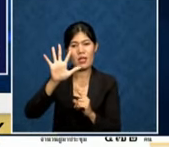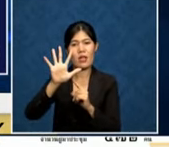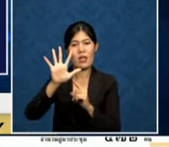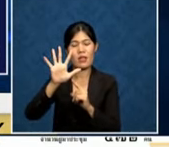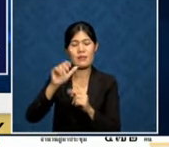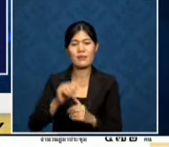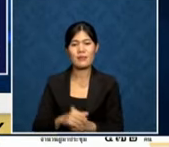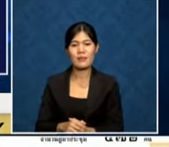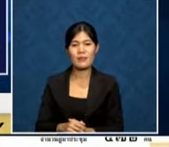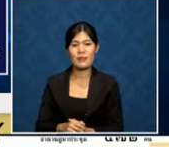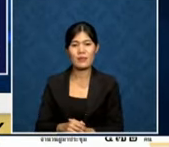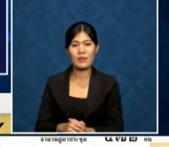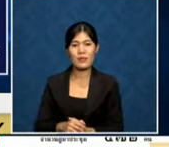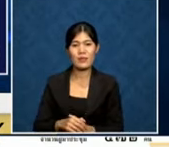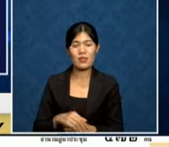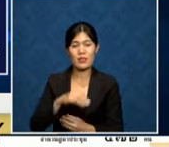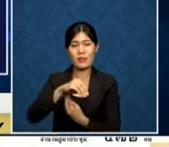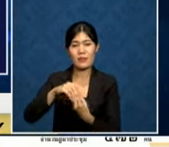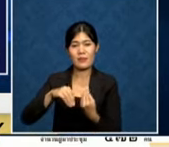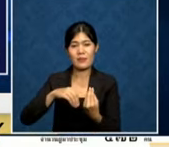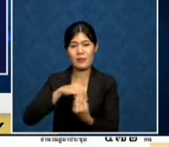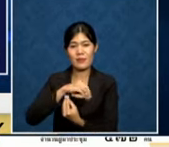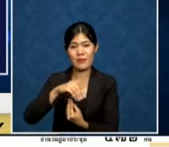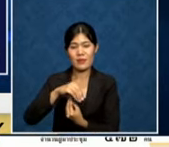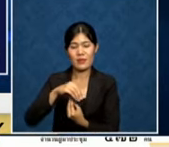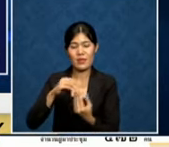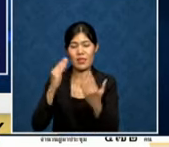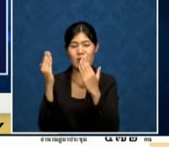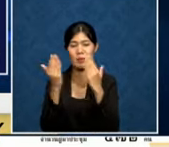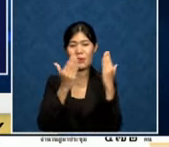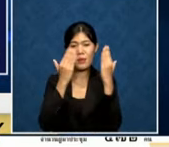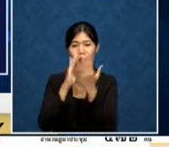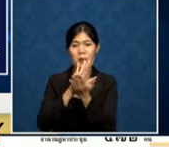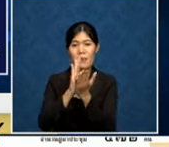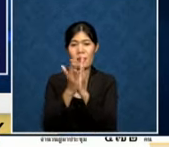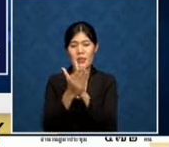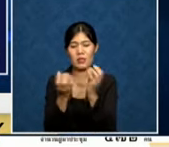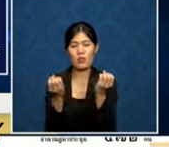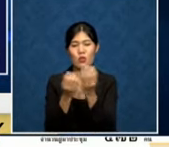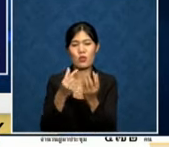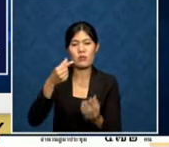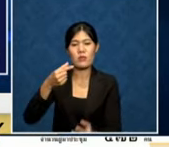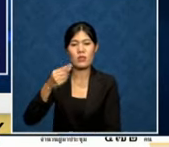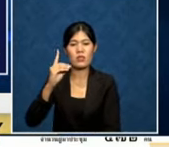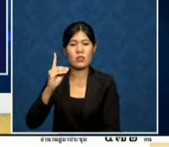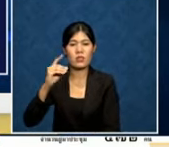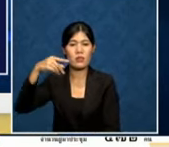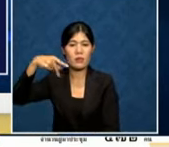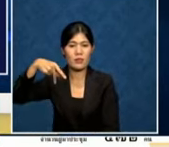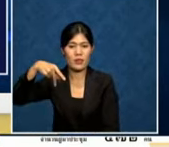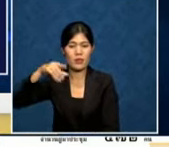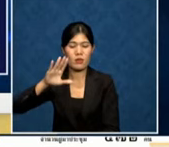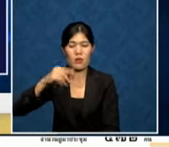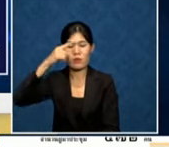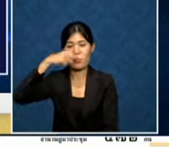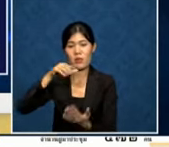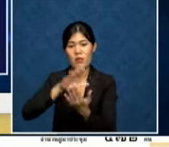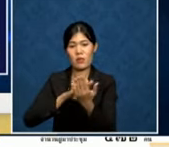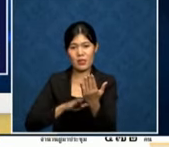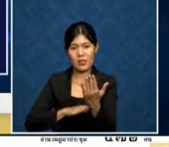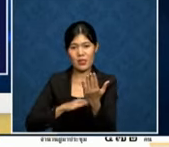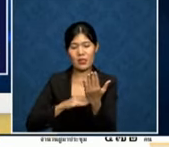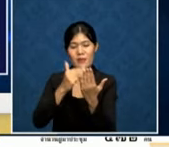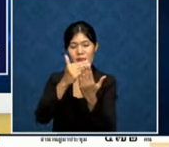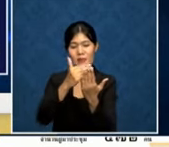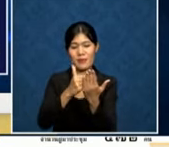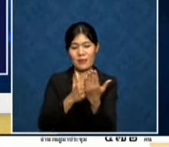Changeหรือว่าการเปลี่ยนแปลงสภาพภูมิอากาศเนี่ยจะส่งผลกระทบต่อ GDPของประเทศในรายงานครับระบุเอาไว้ว่าใน